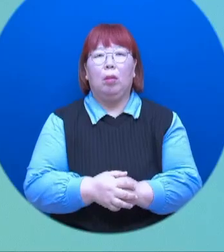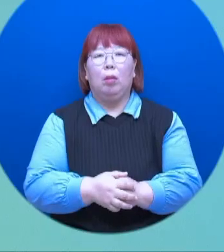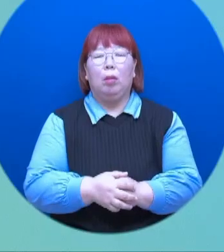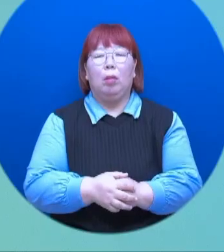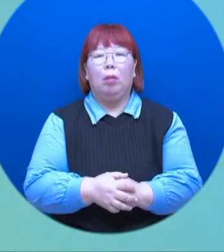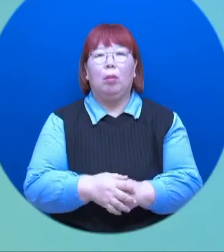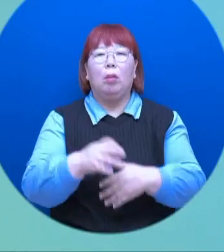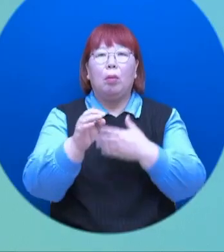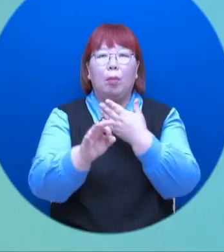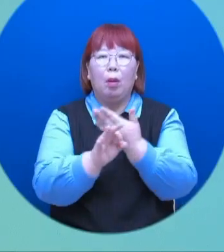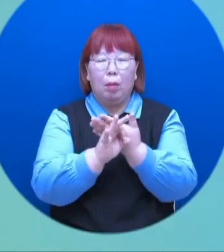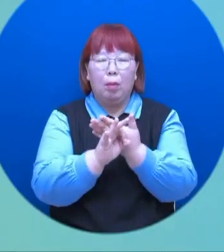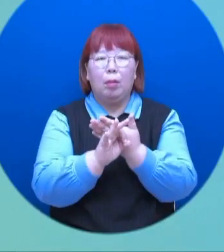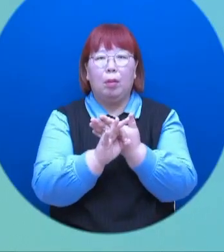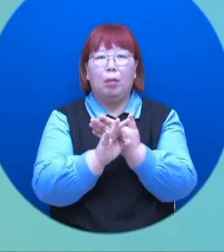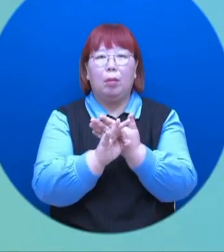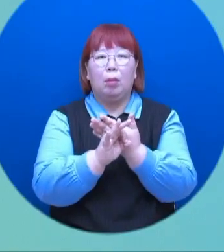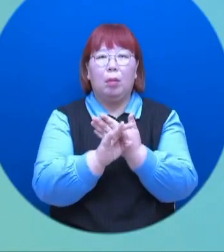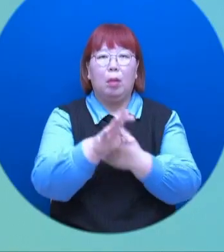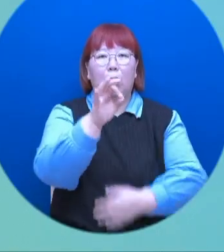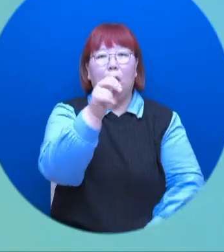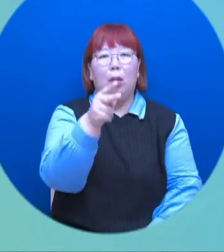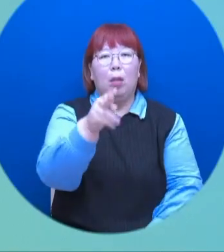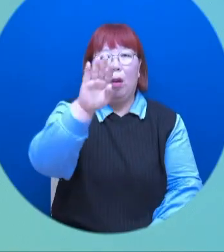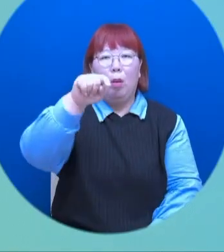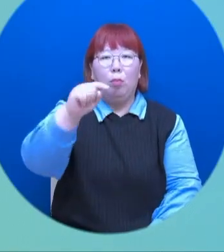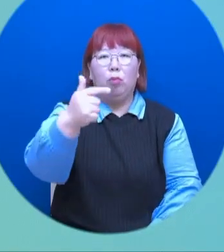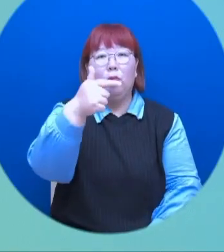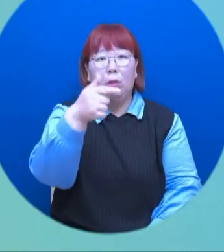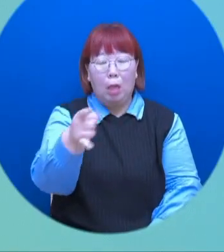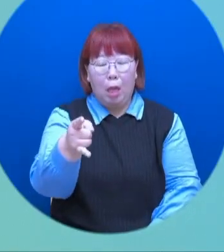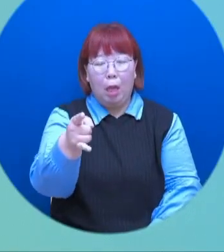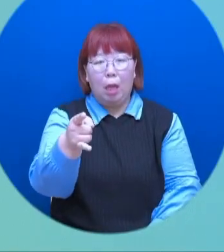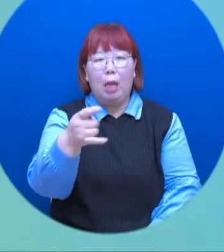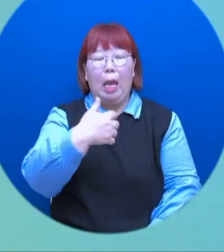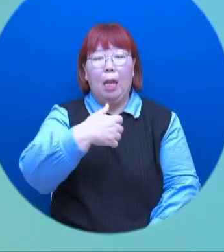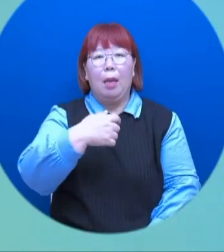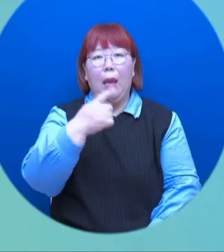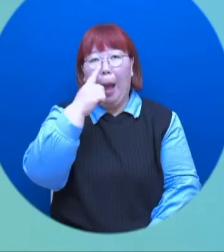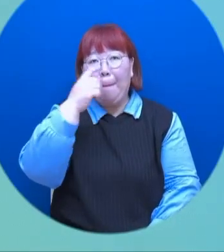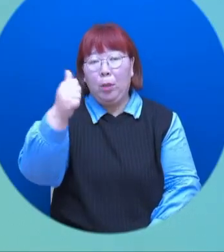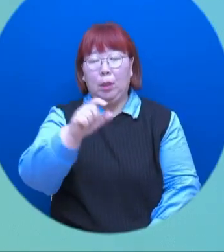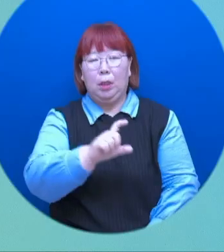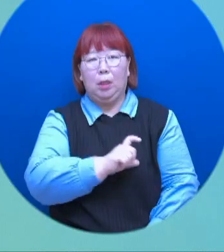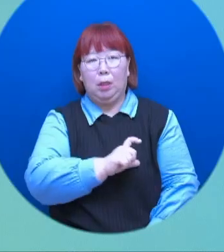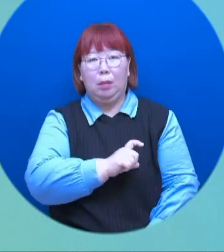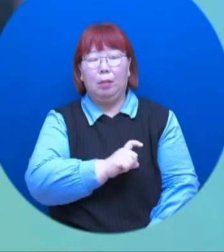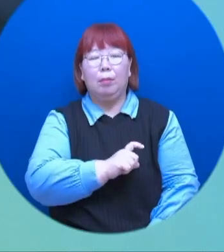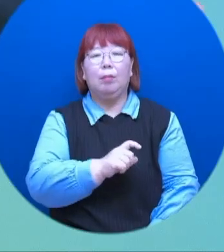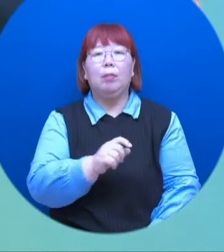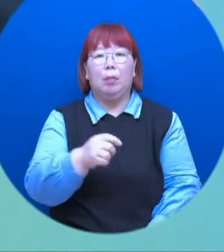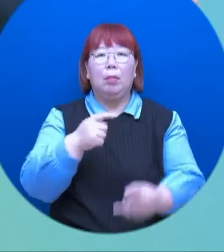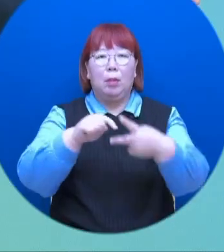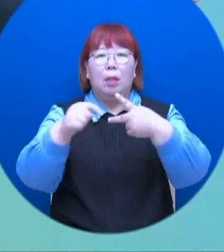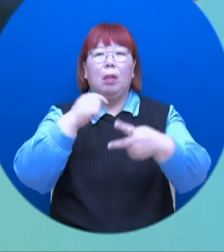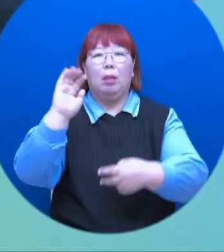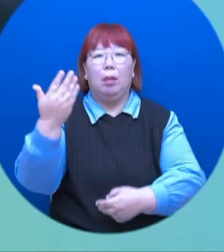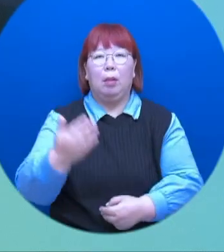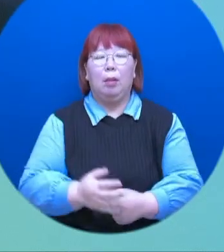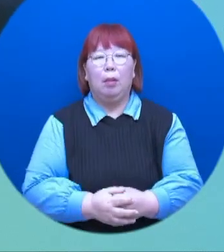그렇다면 여기 여분네의 아들 갈렙, 아버지 이름의 아들로서의 갈렙은 이해가